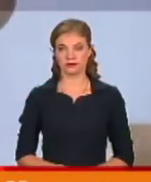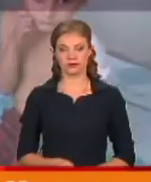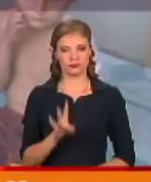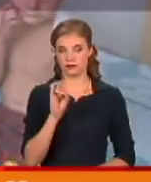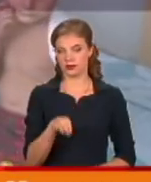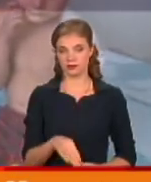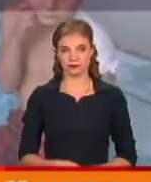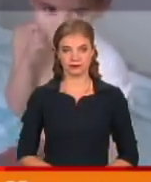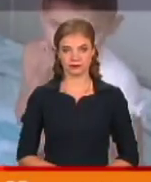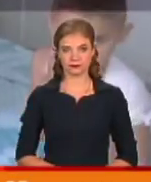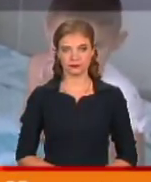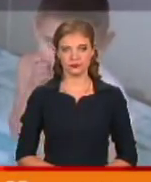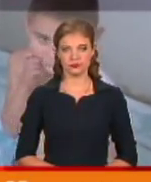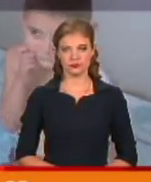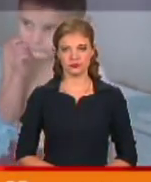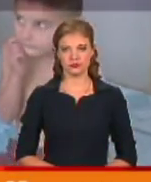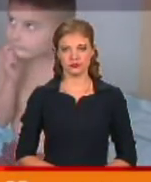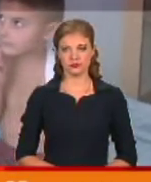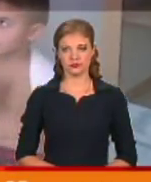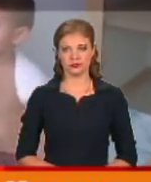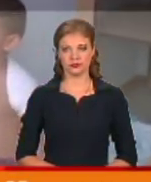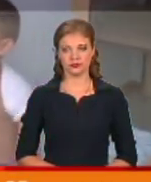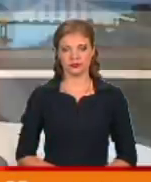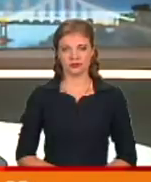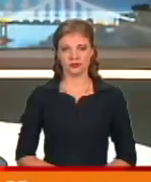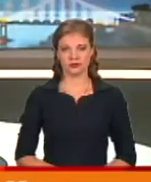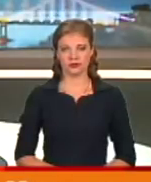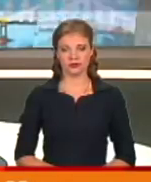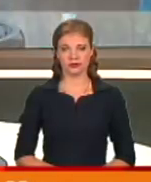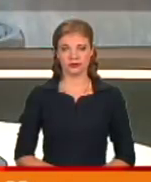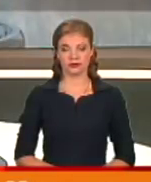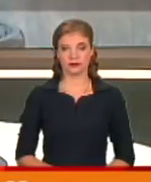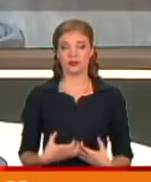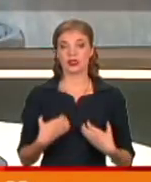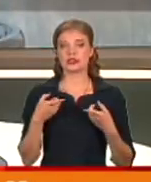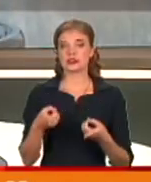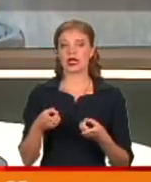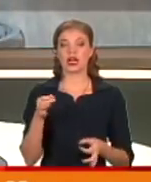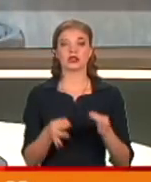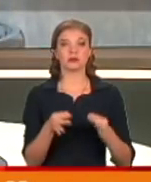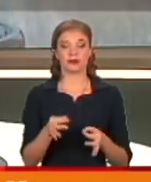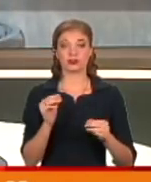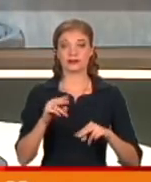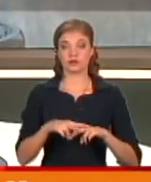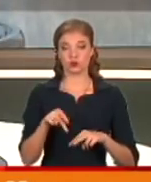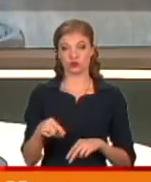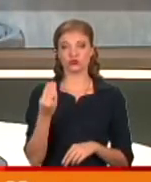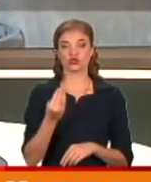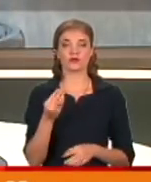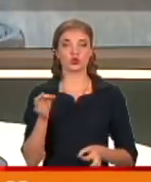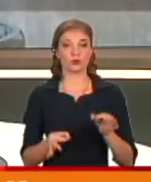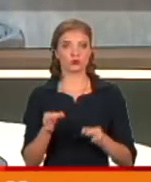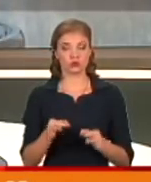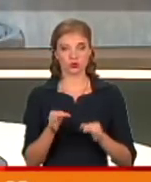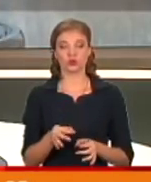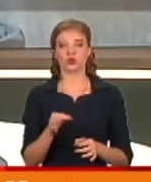повернутися до нього? Ні. Луїза Єрьоміна, Богдан Іванов, програма «Вікна», СТБ. Залякати правосуддя у столичному Шевченківському